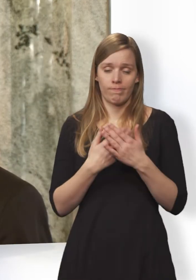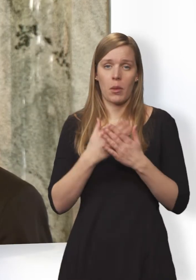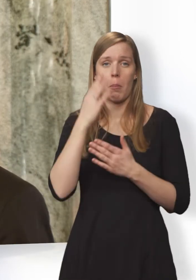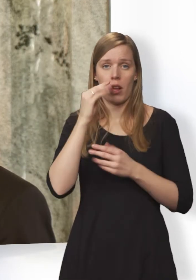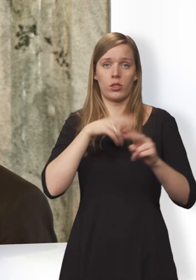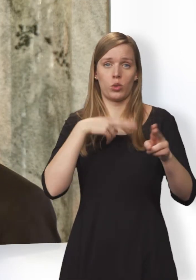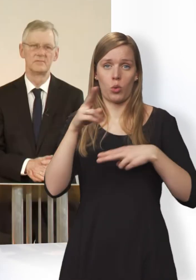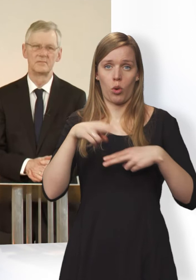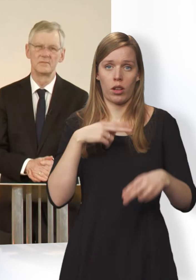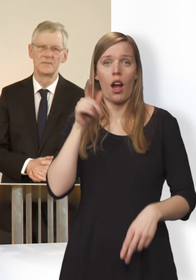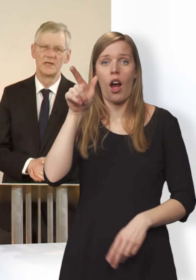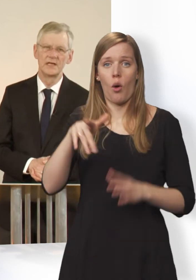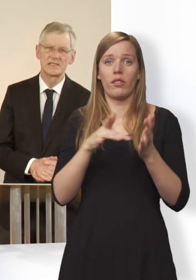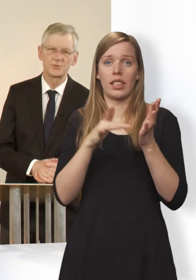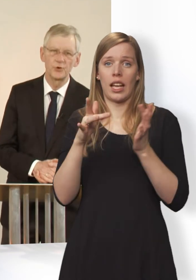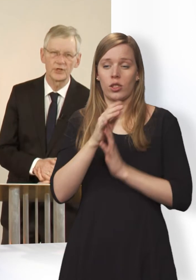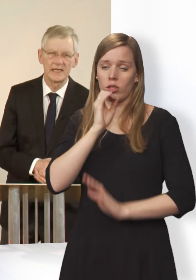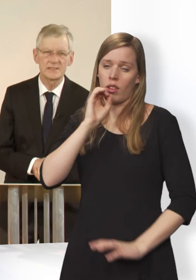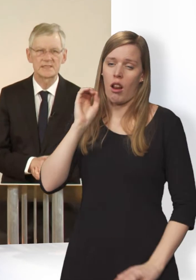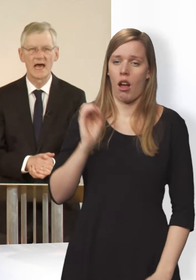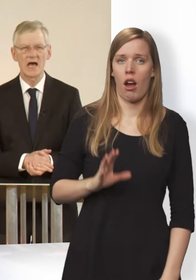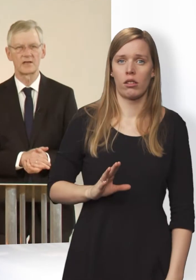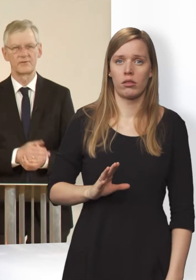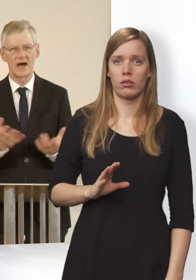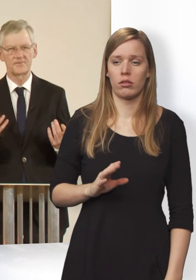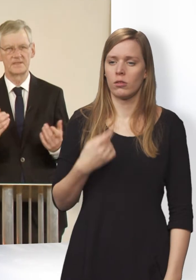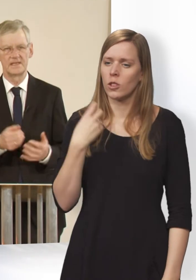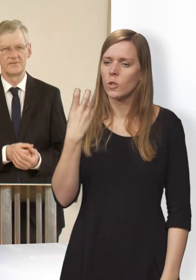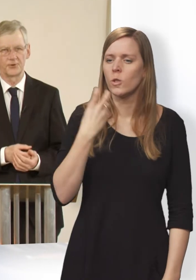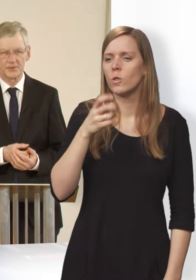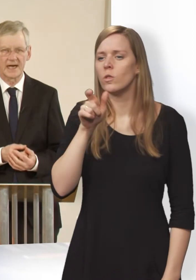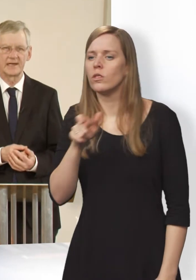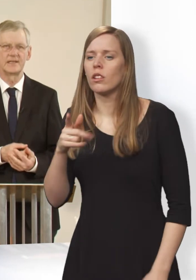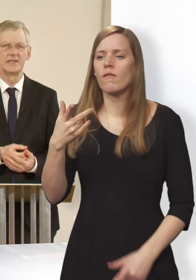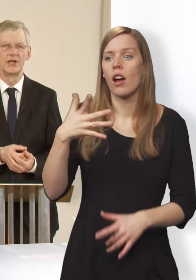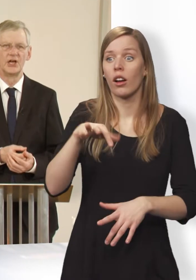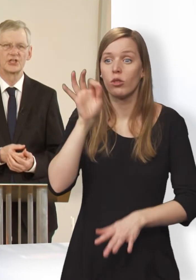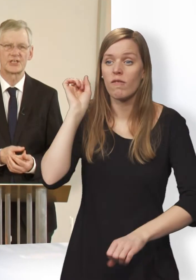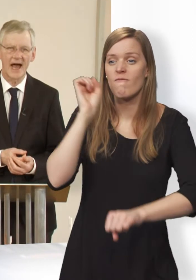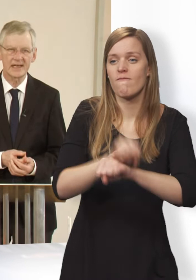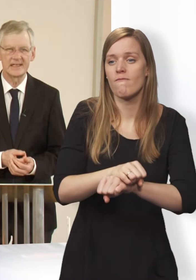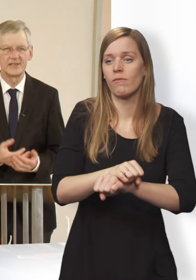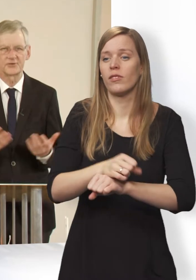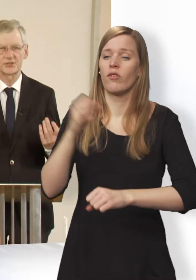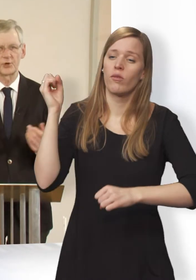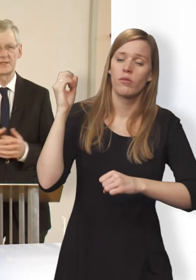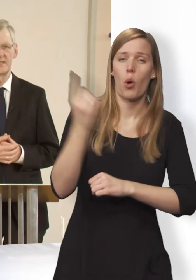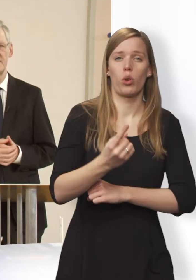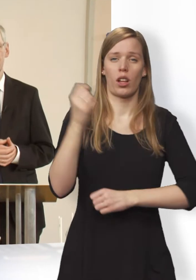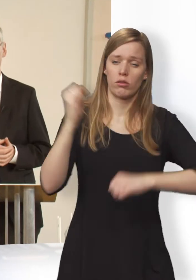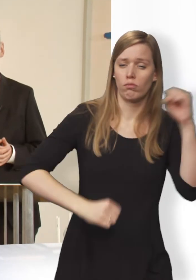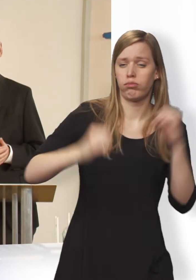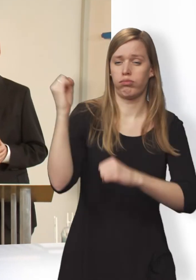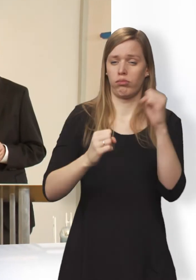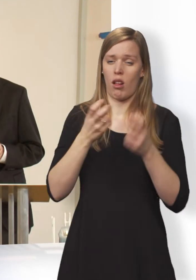an sie spüren jesus nach verhaften ihn verurteilen ihn schlagen ihn verspotten